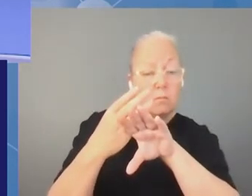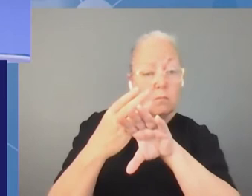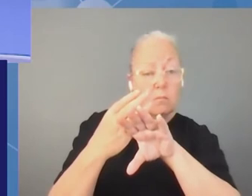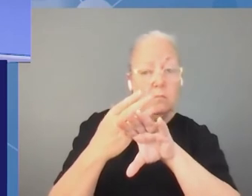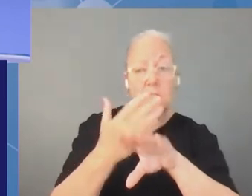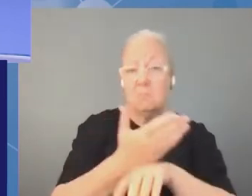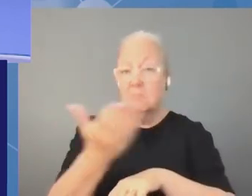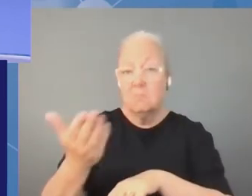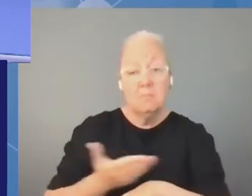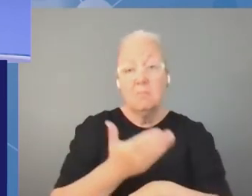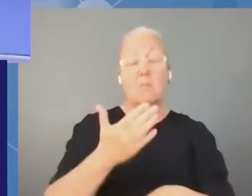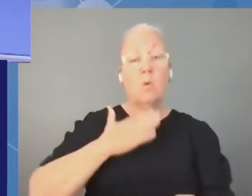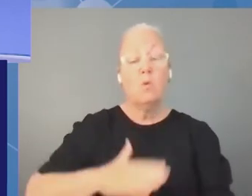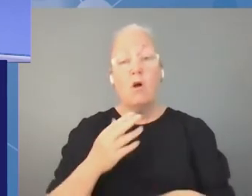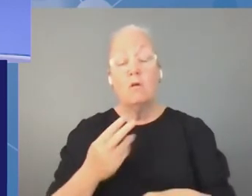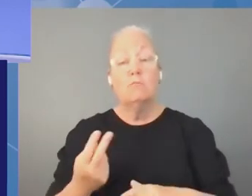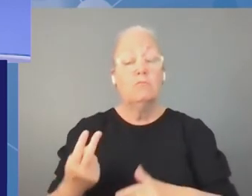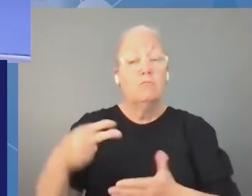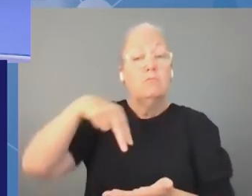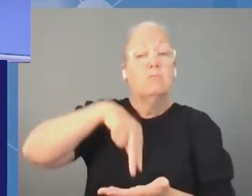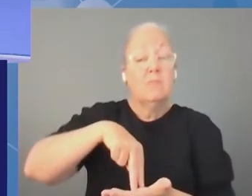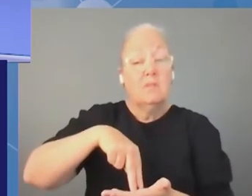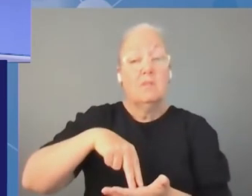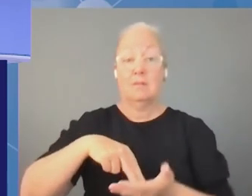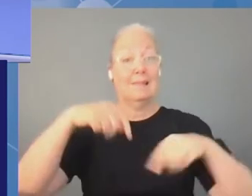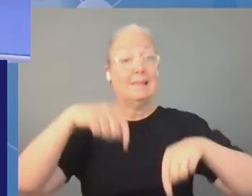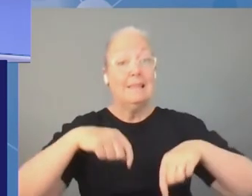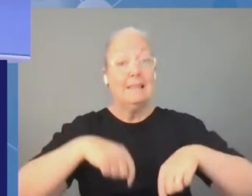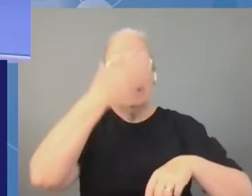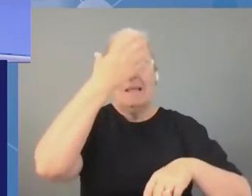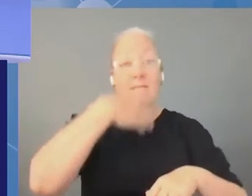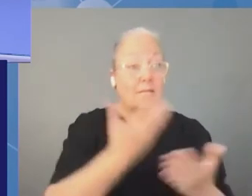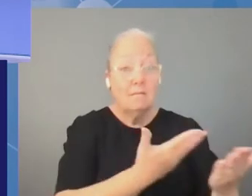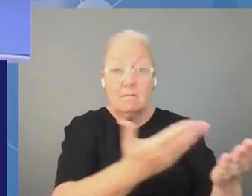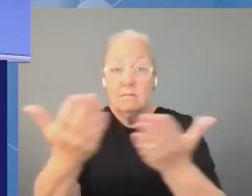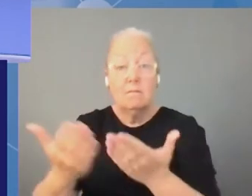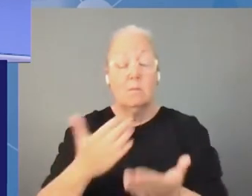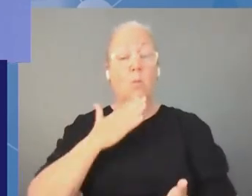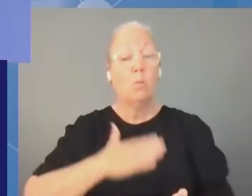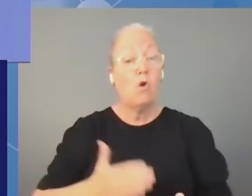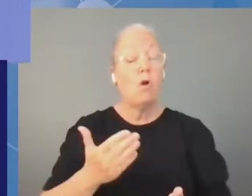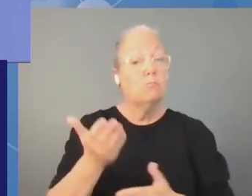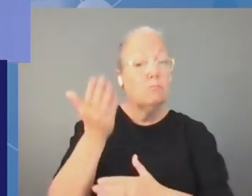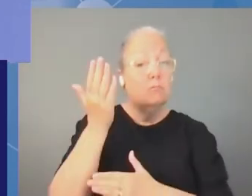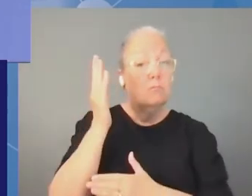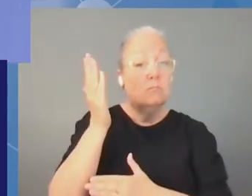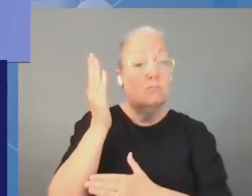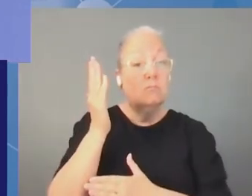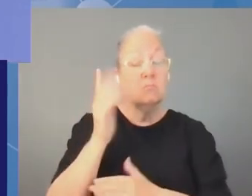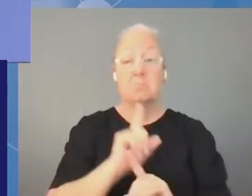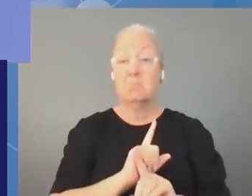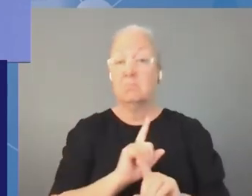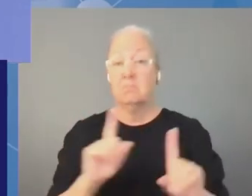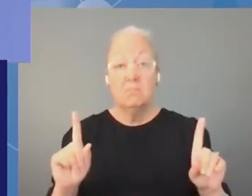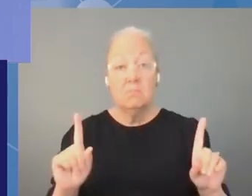我在这里看不到的吧，在通过 Zoom 那边有没有人申请要发表的吧，在现场上面的有